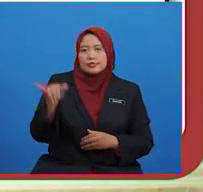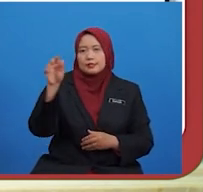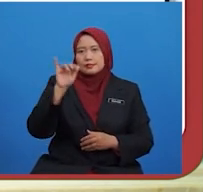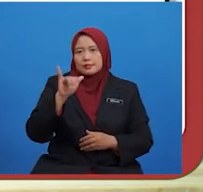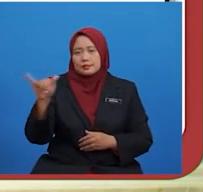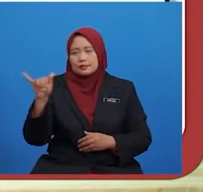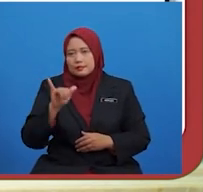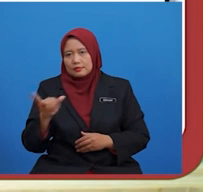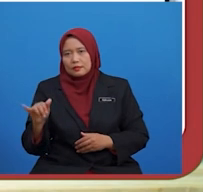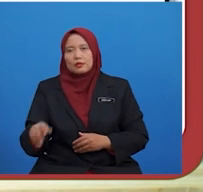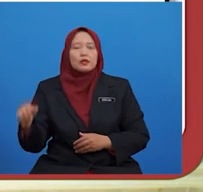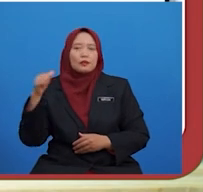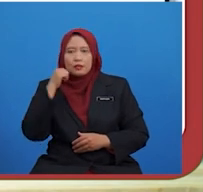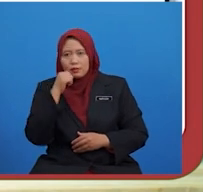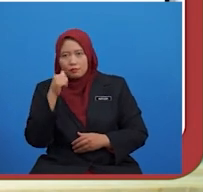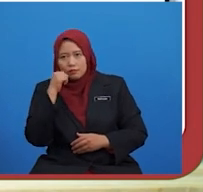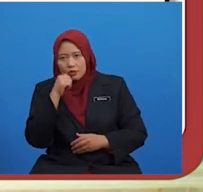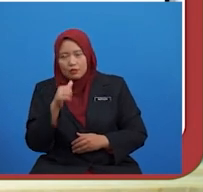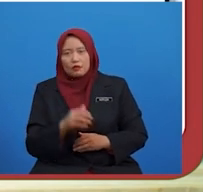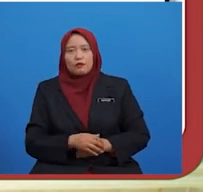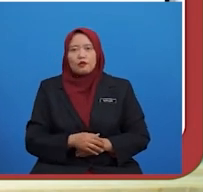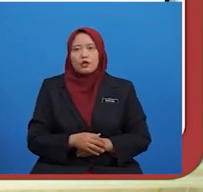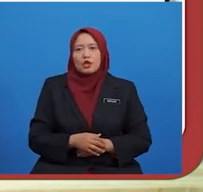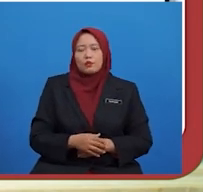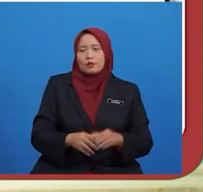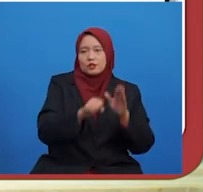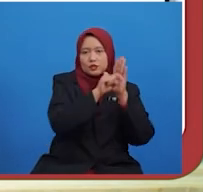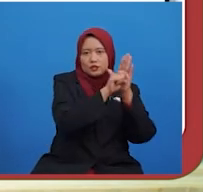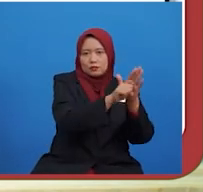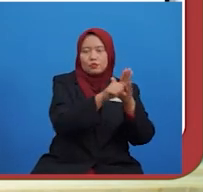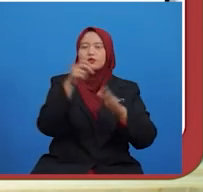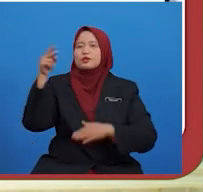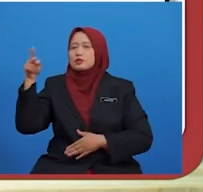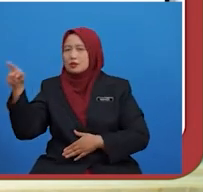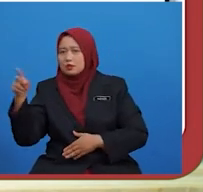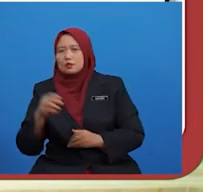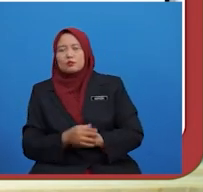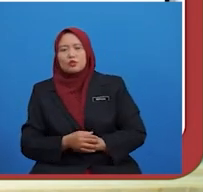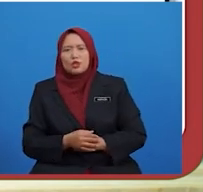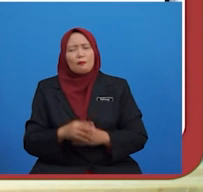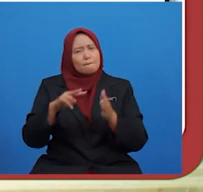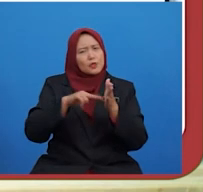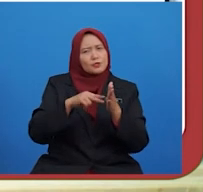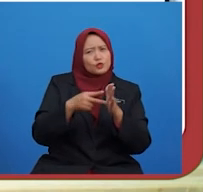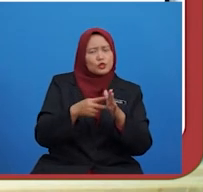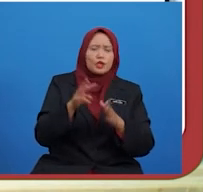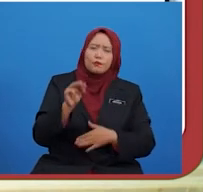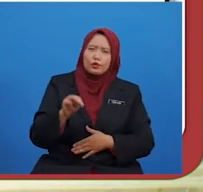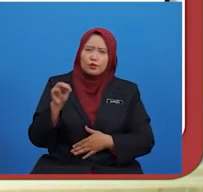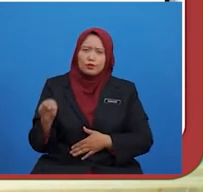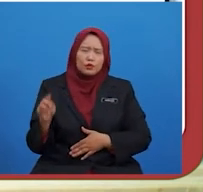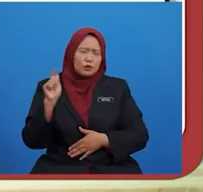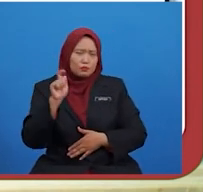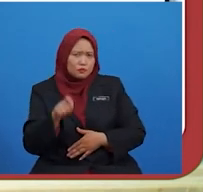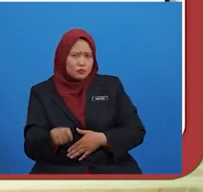dengan perempuan. Kemudian, simbol semikolon. Maksudnya, murid-murid